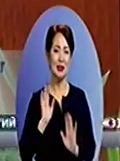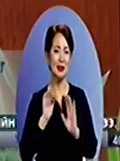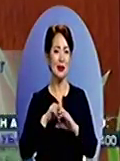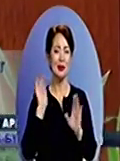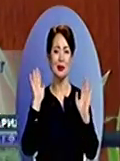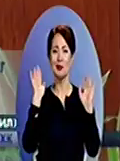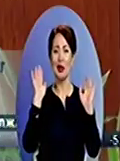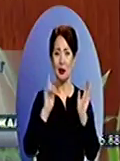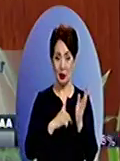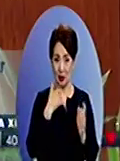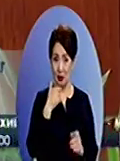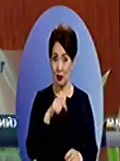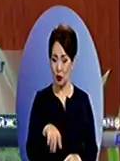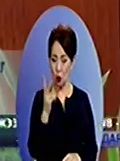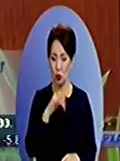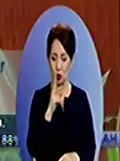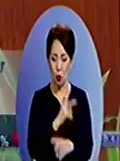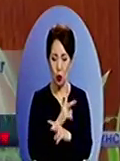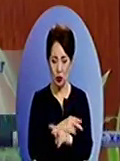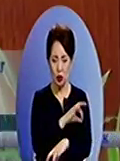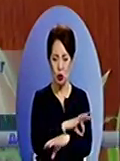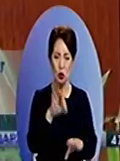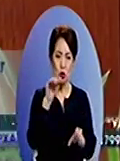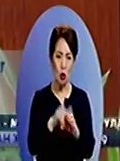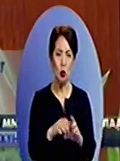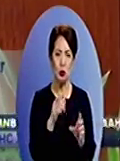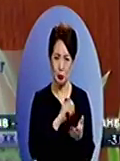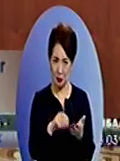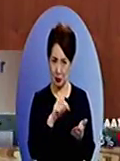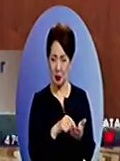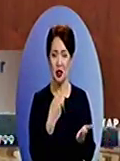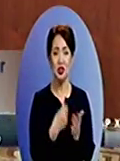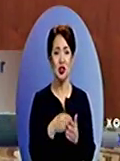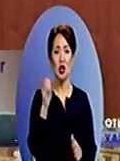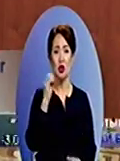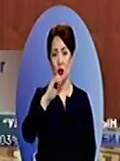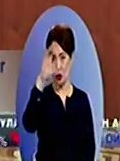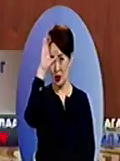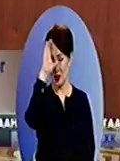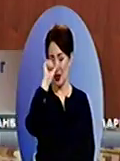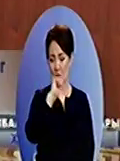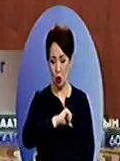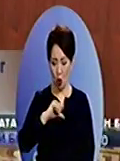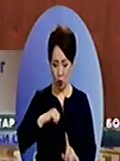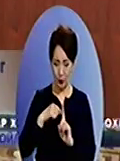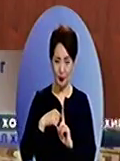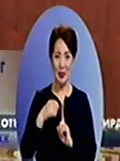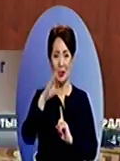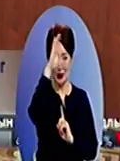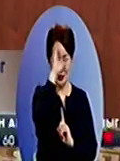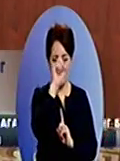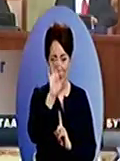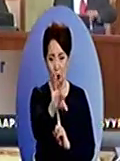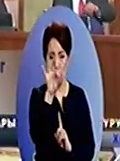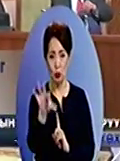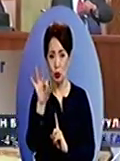үзэж үндсэн хуулийн төсөл толгойдох заалтуудыг тусгасан. За тухайлбал ерөнхий сайд сайдуудаа томилдог, чөлөөлдөг болох, улсын